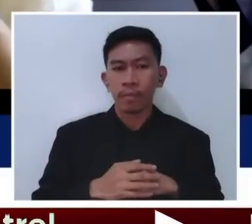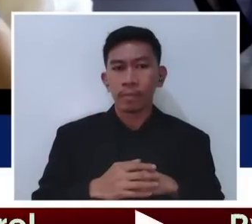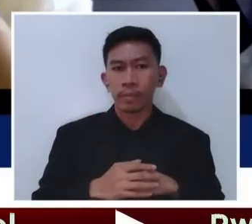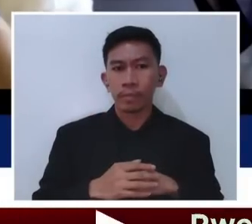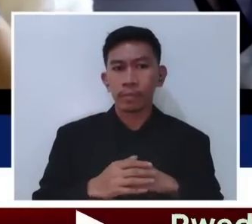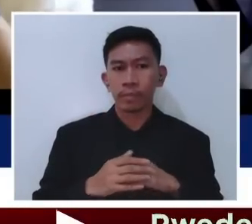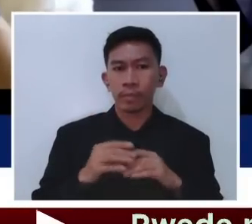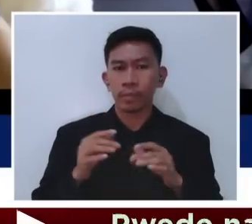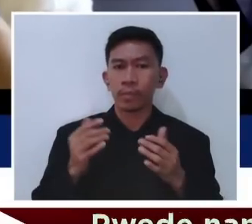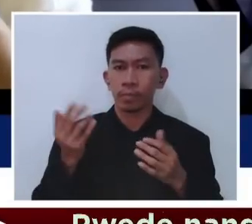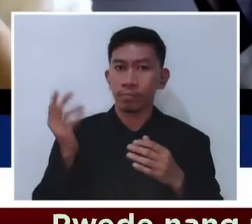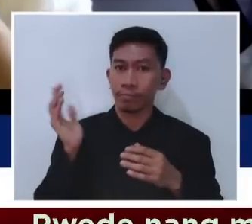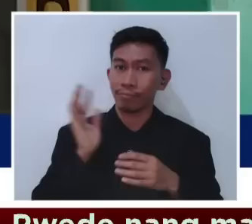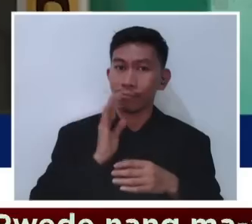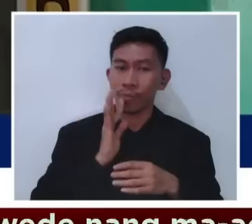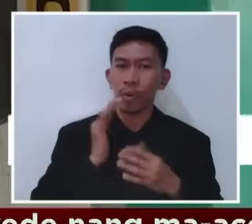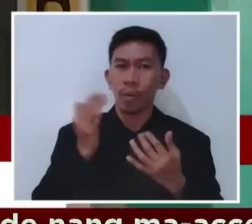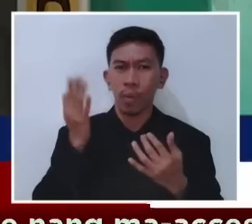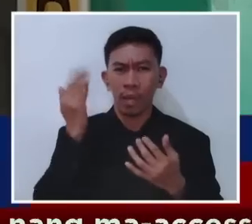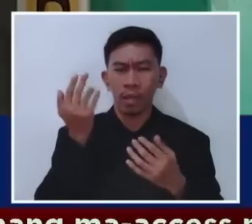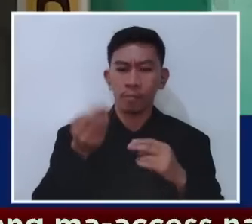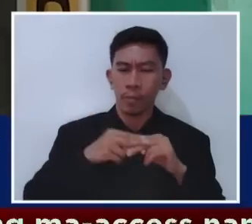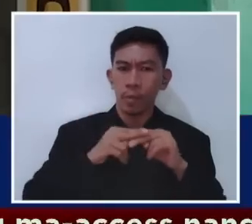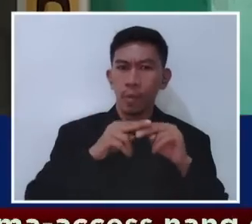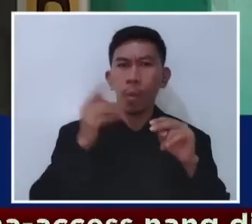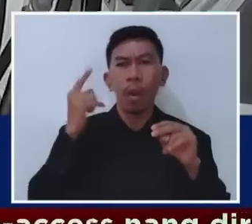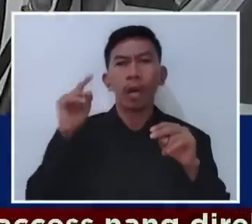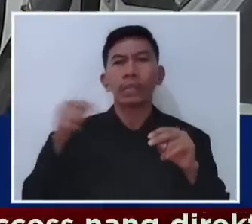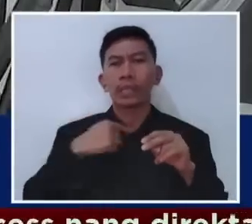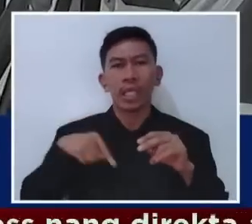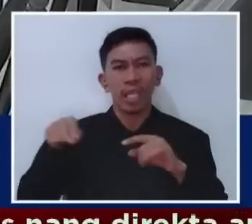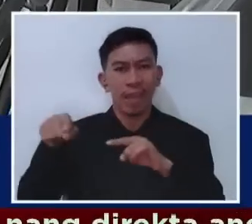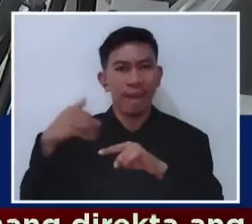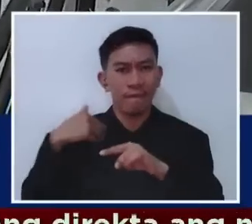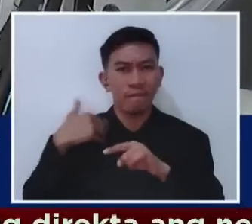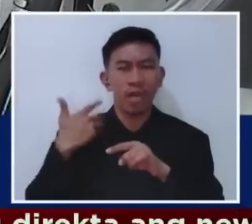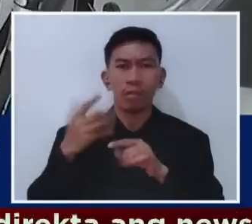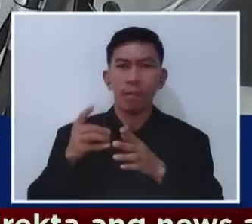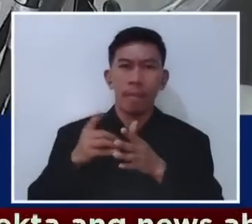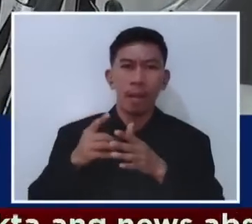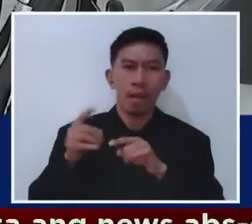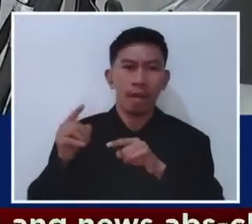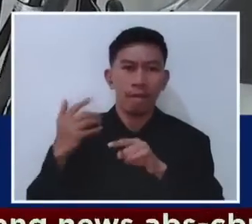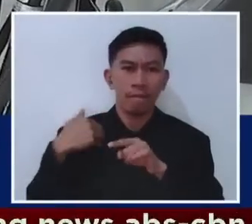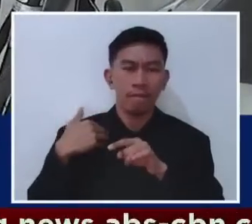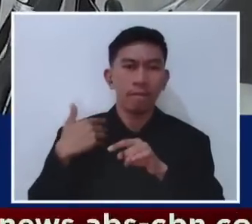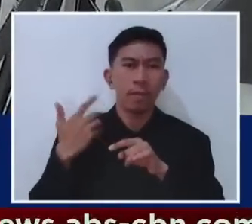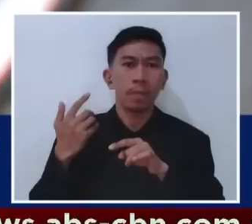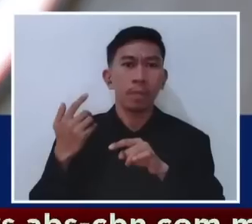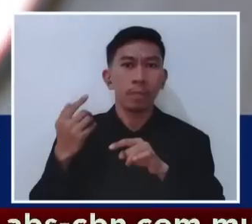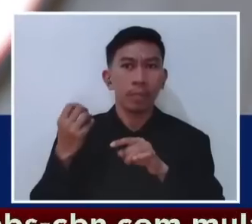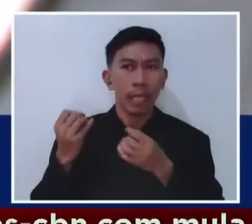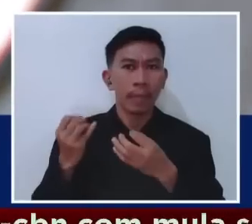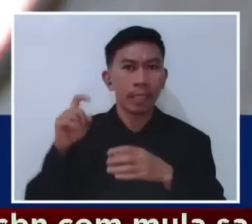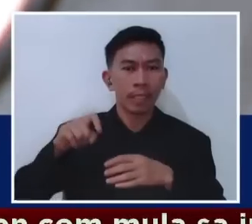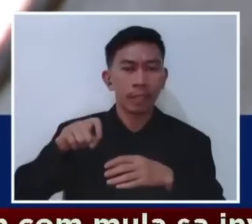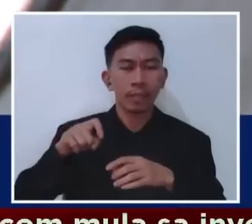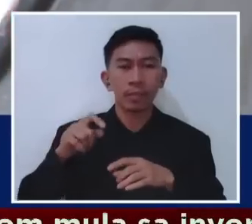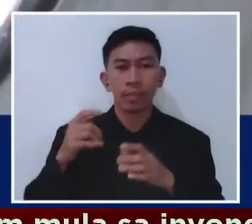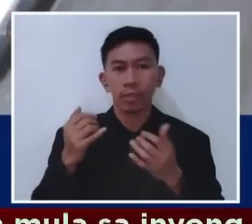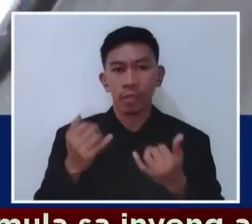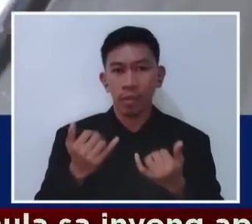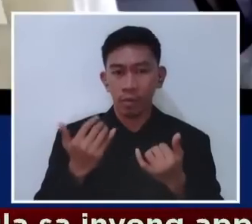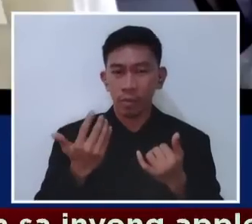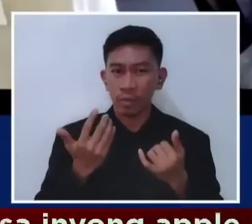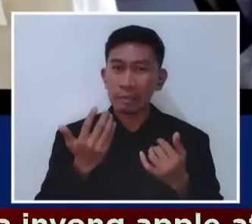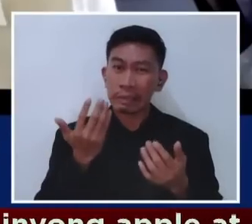yung optimism, no? Yung sa demand ng China. Pero nagkaroon po ng softening ng prices for the past 2 days. Ang medyo pinangangambahan po natin is mukhang